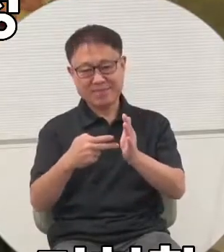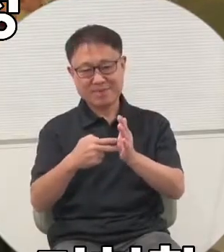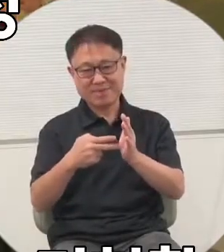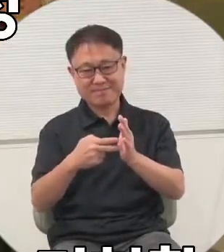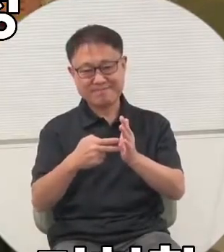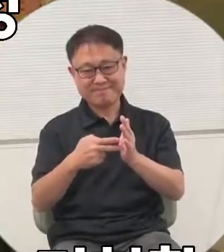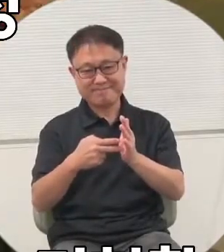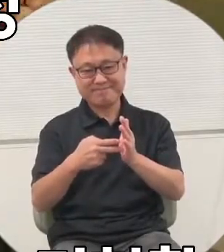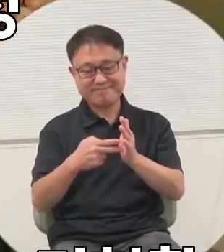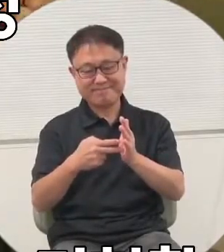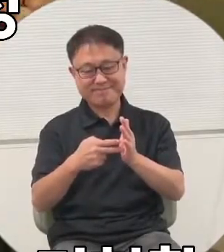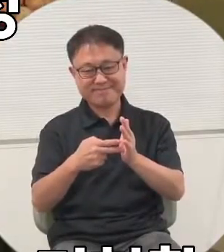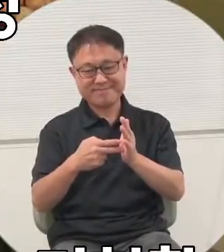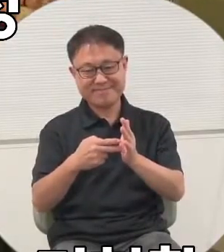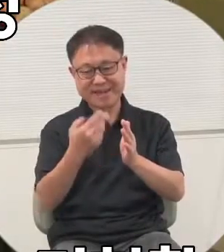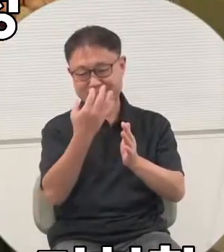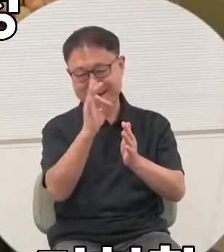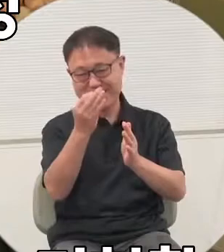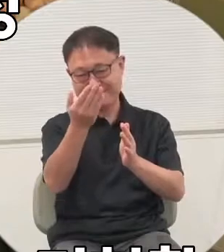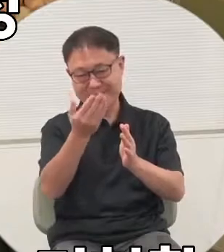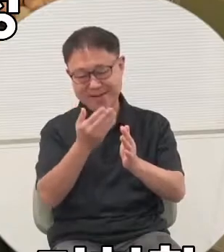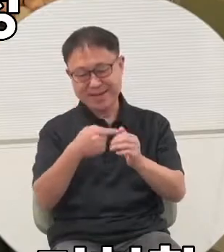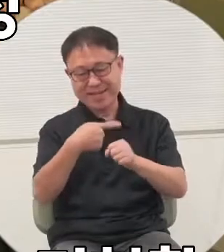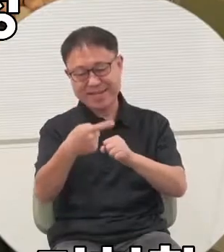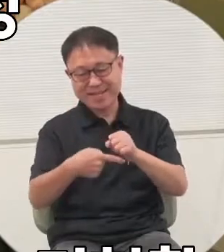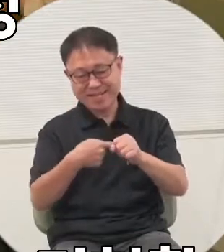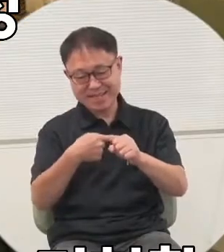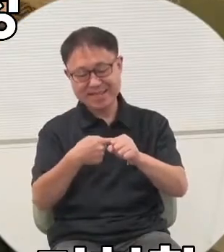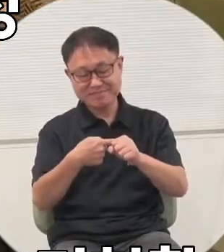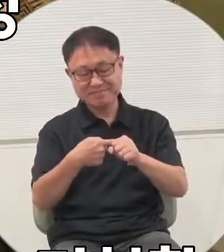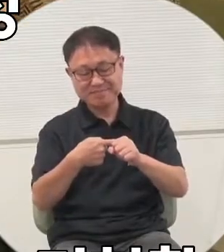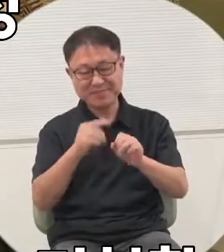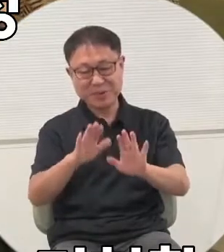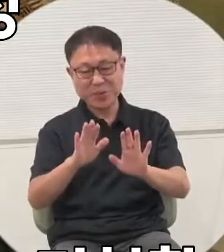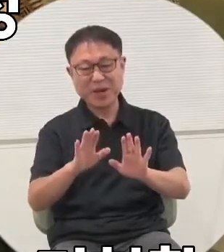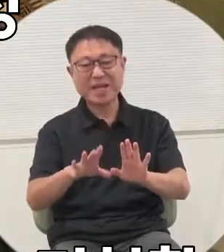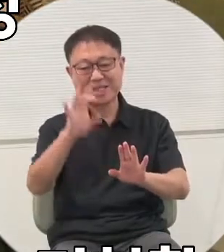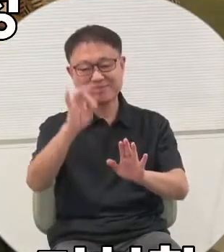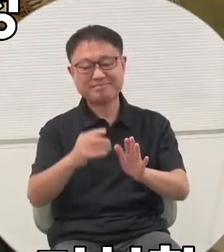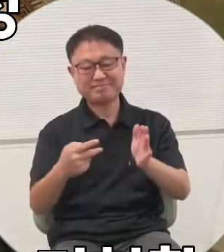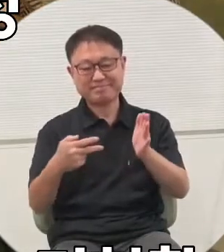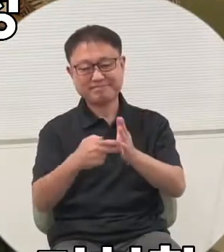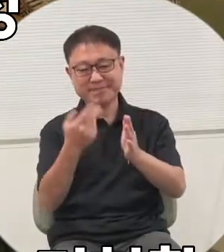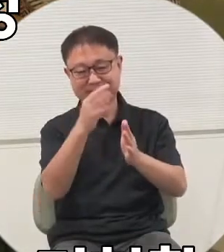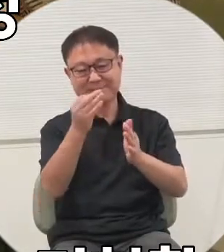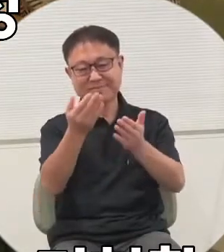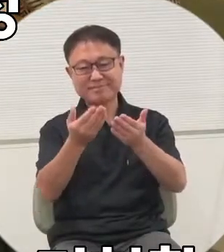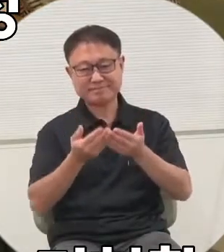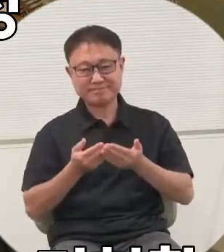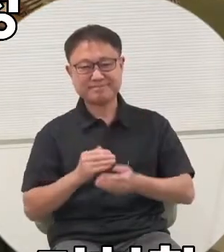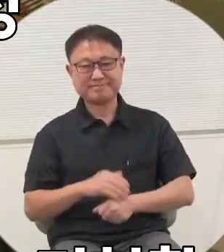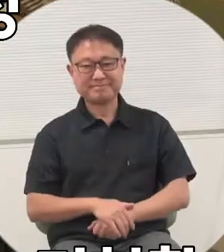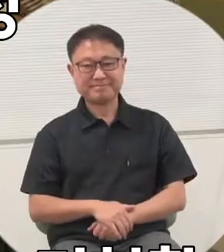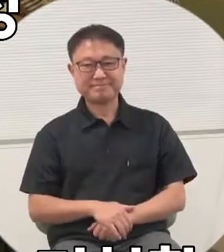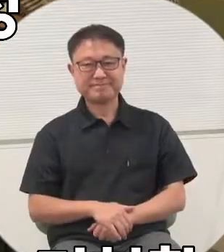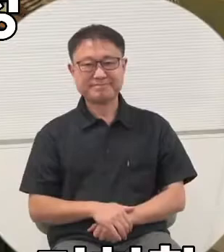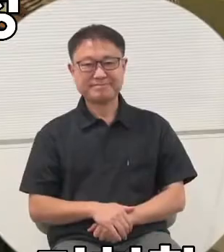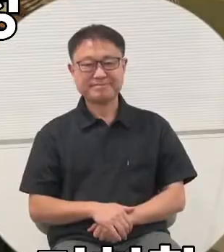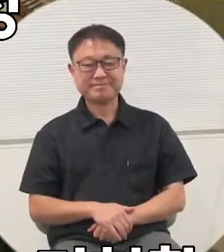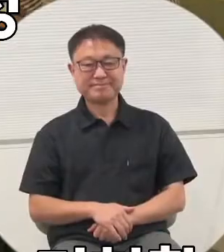조직을 전환해가지고 첫 해입니다. 그래서 오, 축하드립니다. 아, 네. 원래는 그쵸